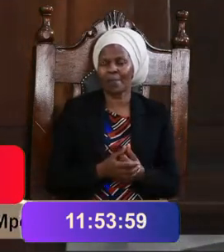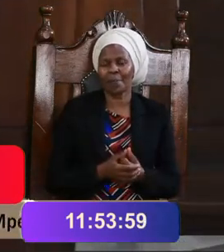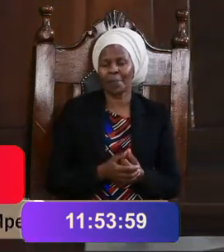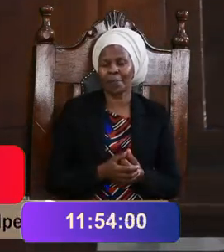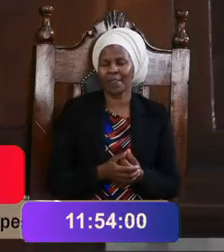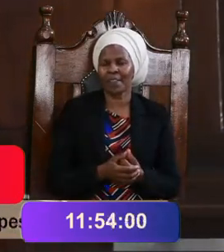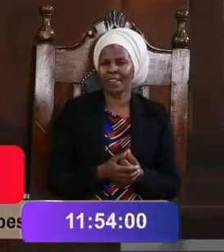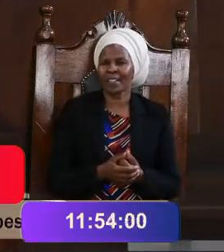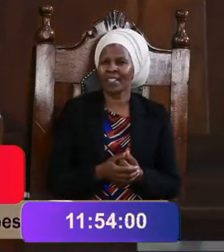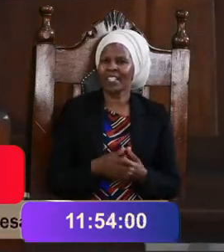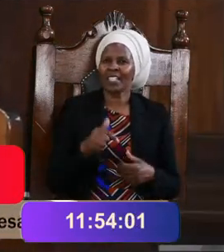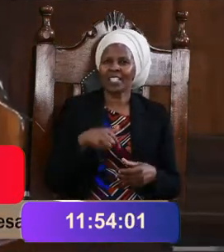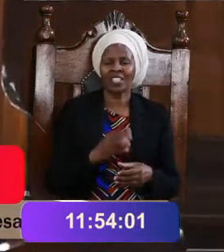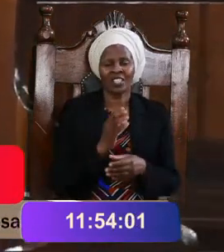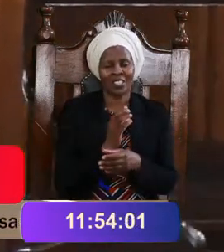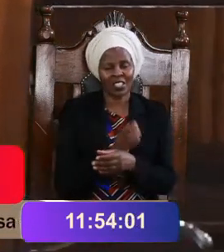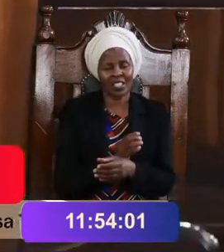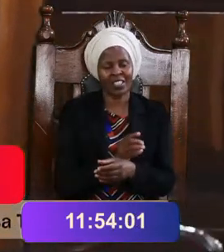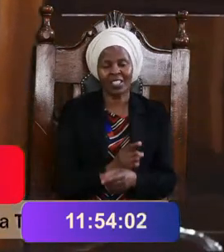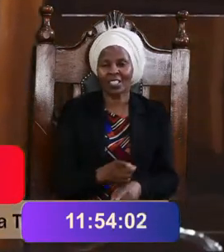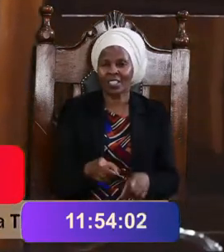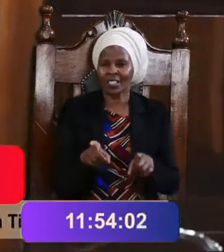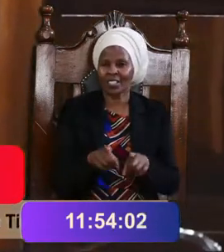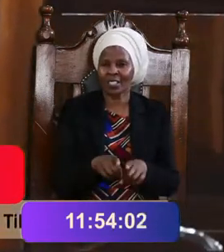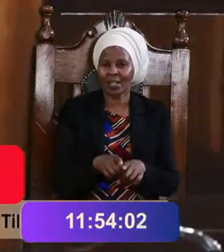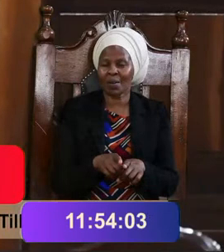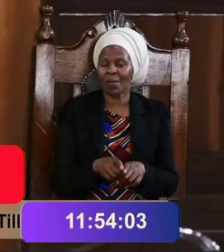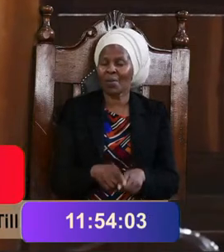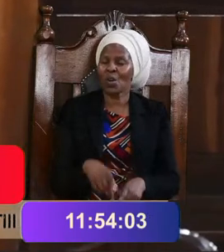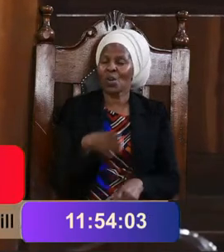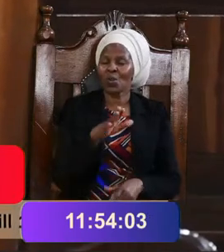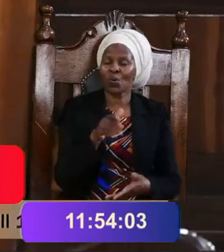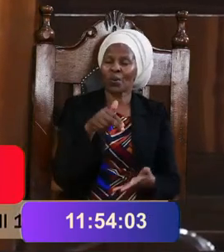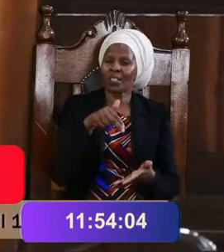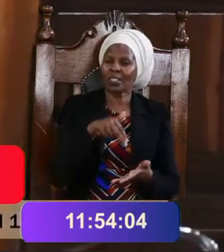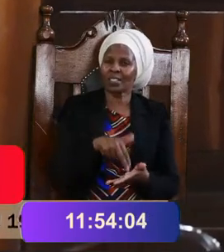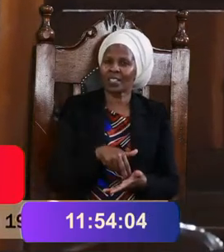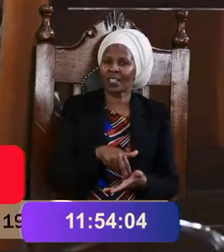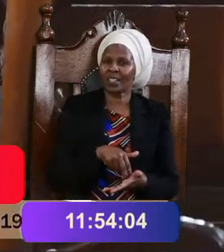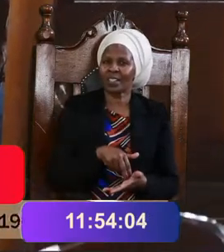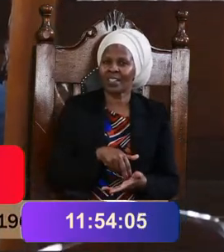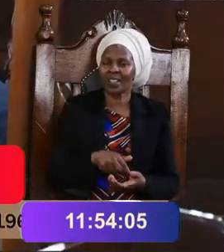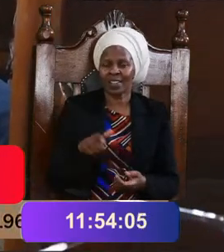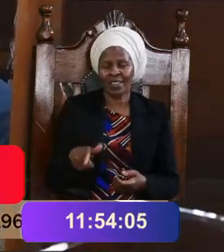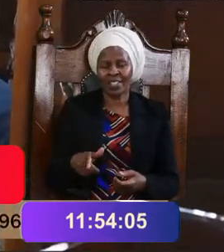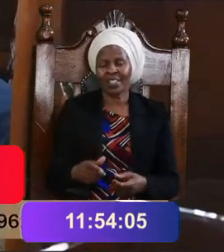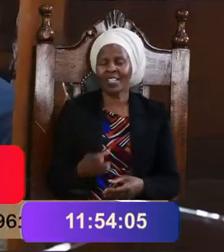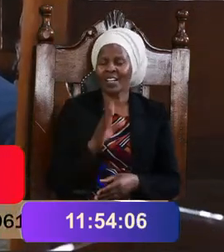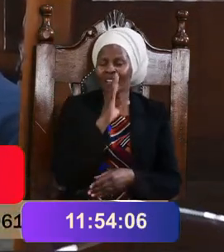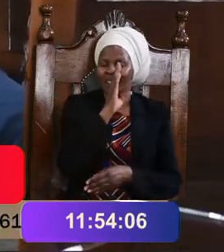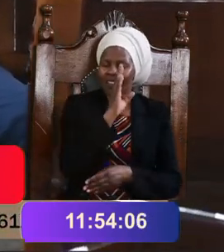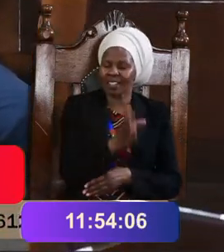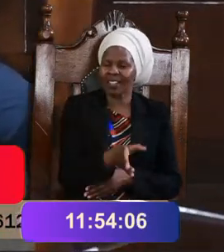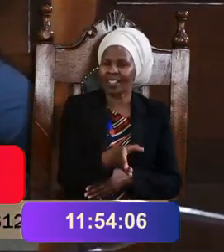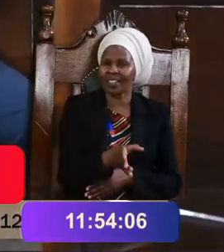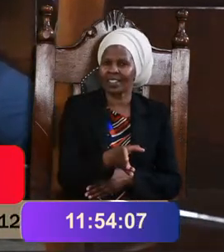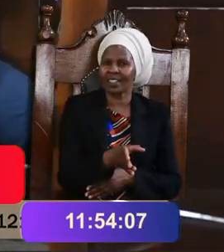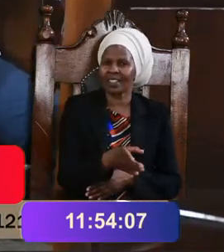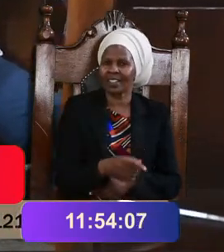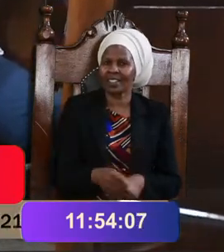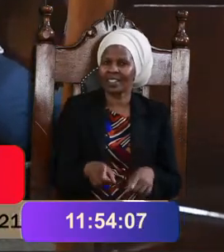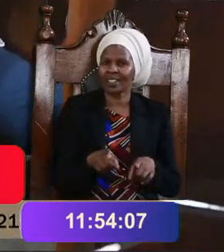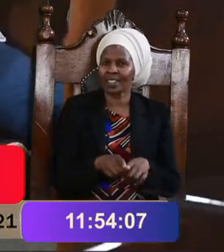hata katika kanisa lenyewe, msimamo wetu kuhusu Yesu, hata hii Sunday ya Matawi, hii Palm Sunday,